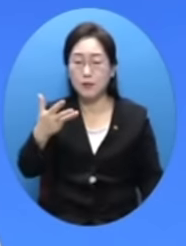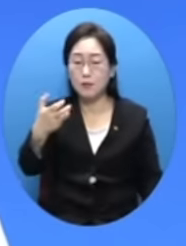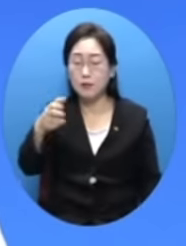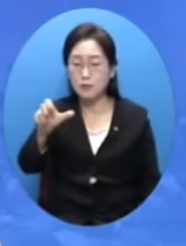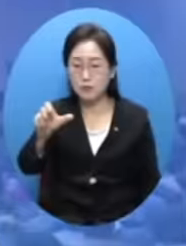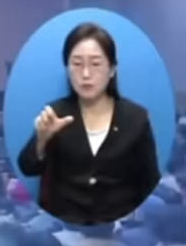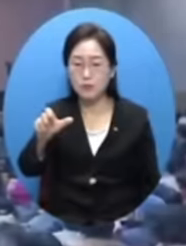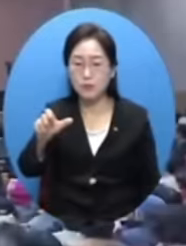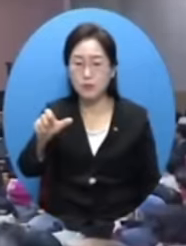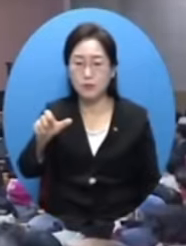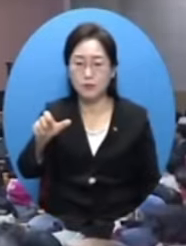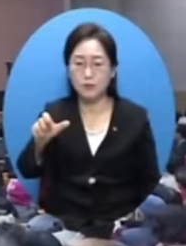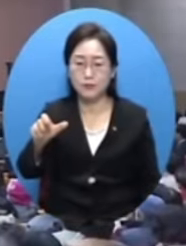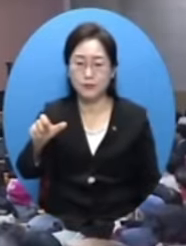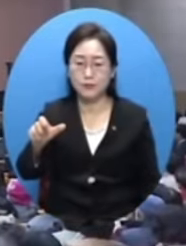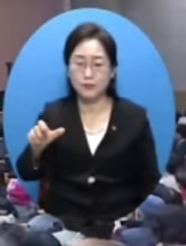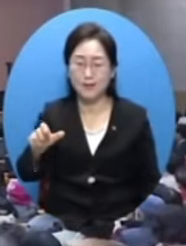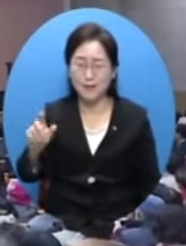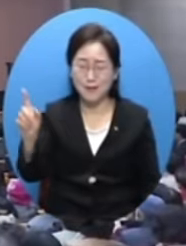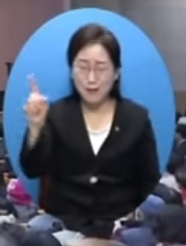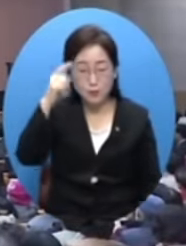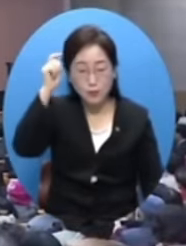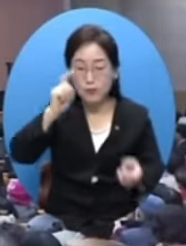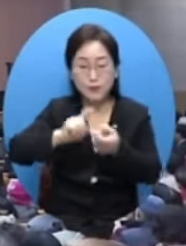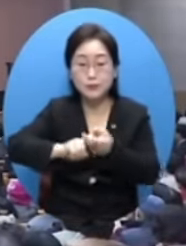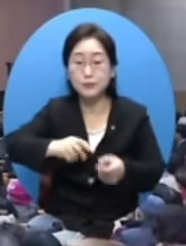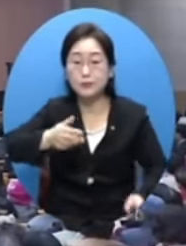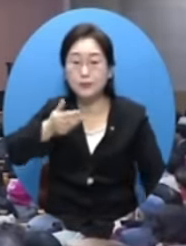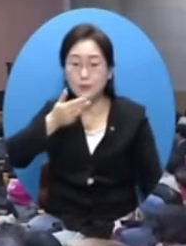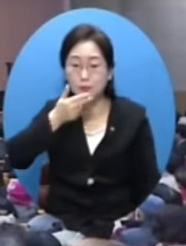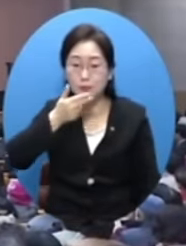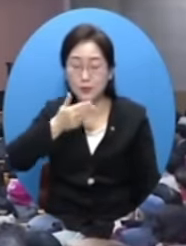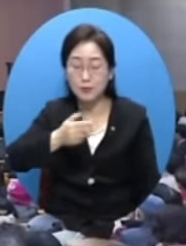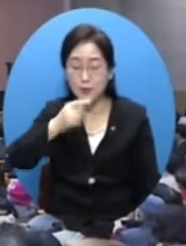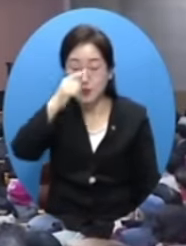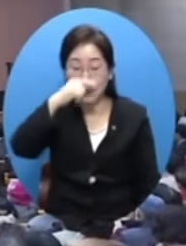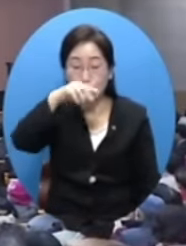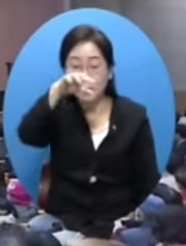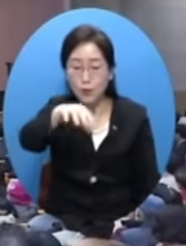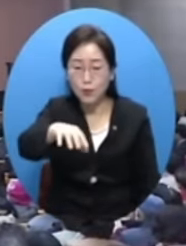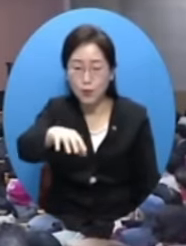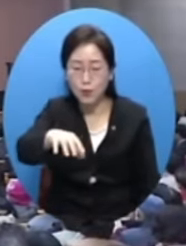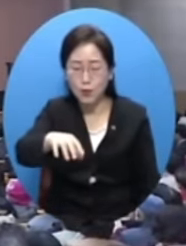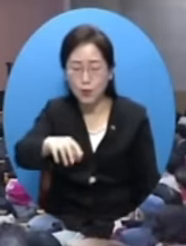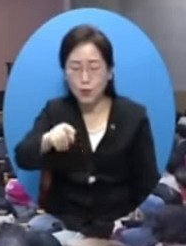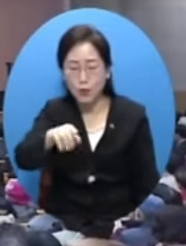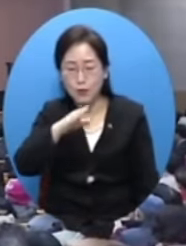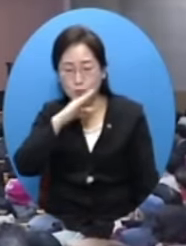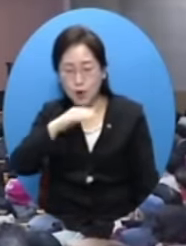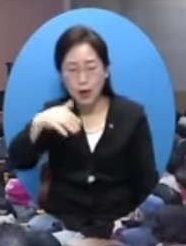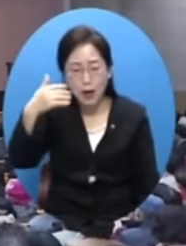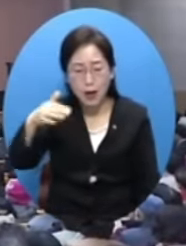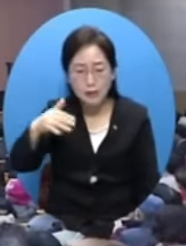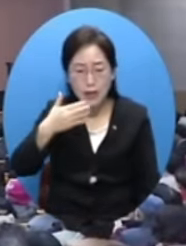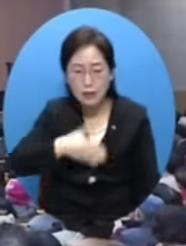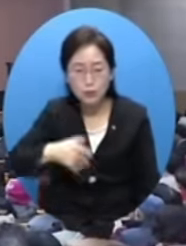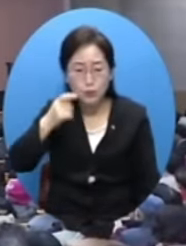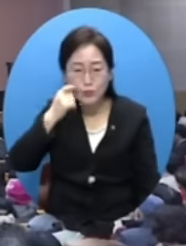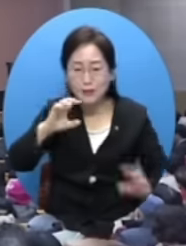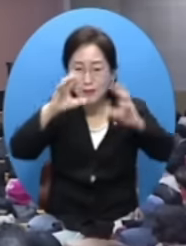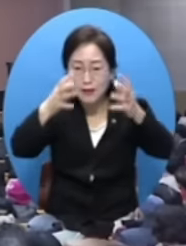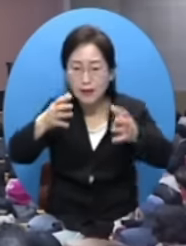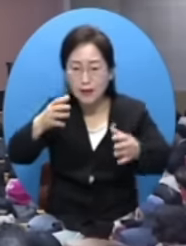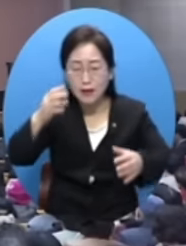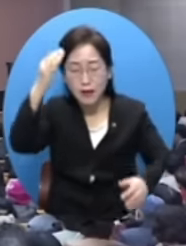1885년 아무도 관심 갖지 않고 있던 동양의 미개한 아직 미지의 나라 조선에 와서